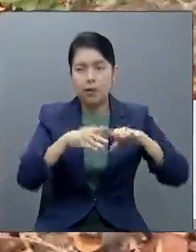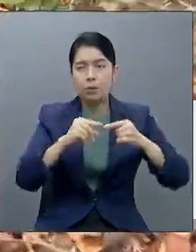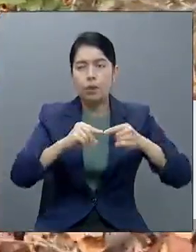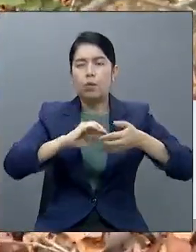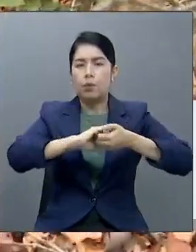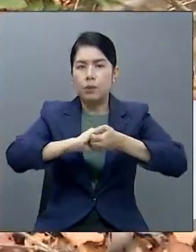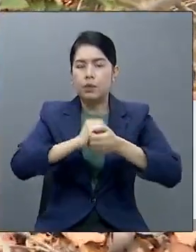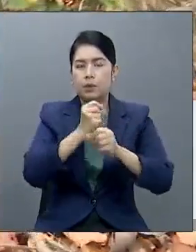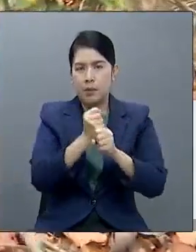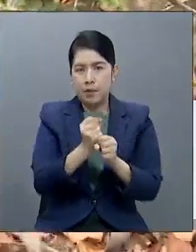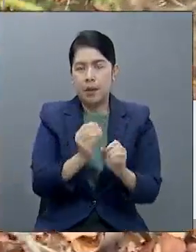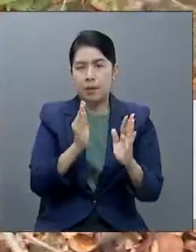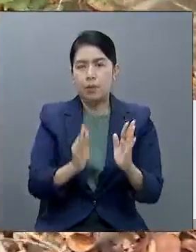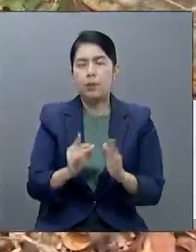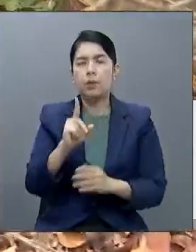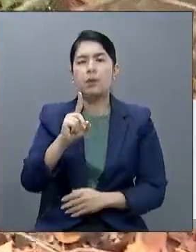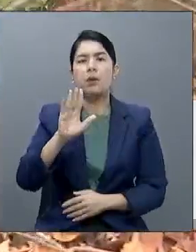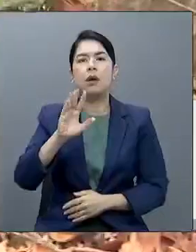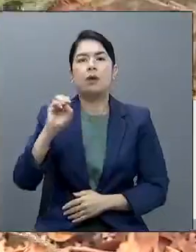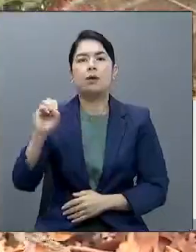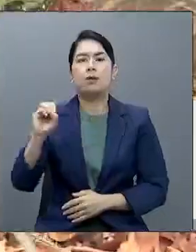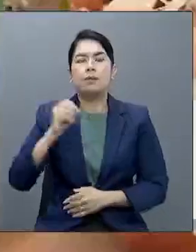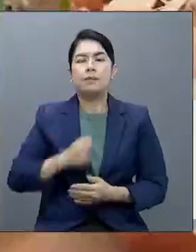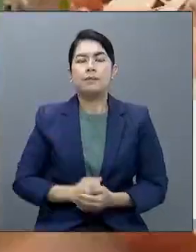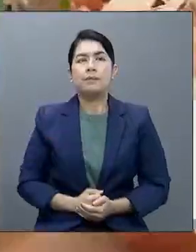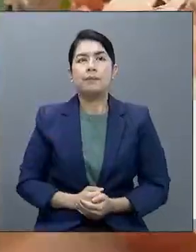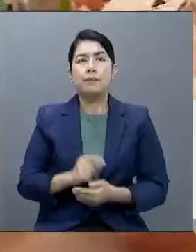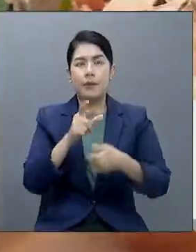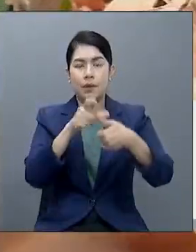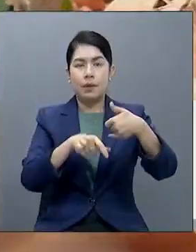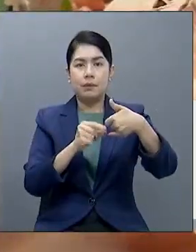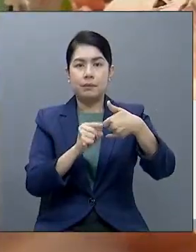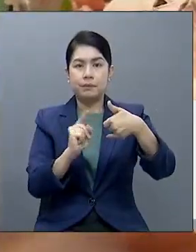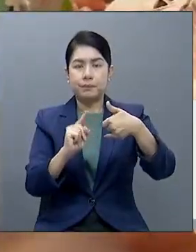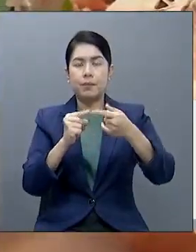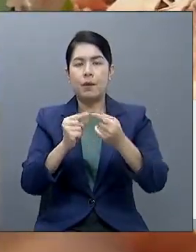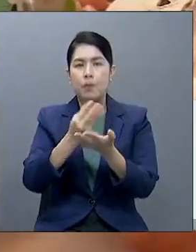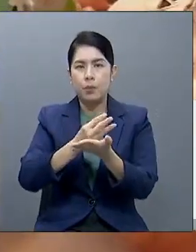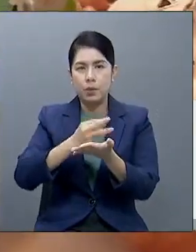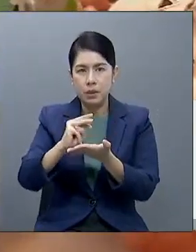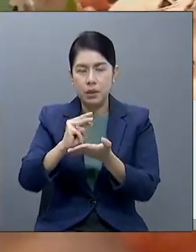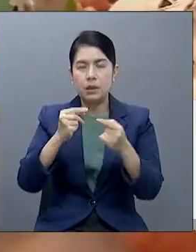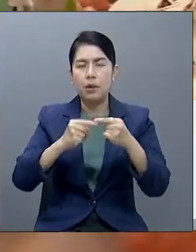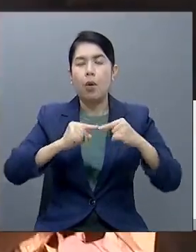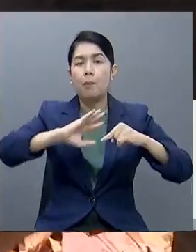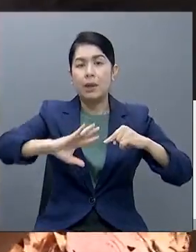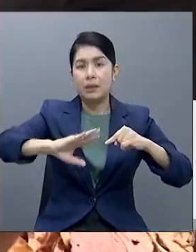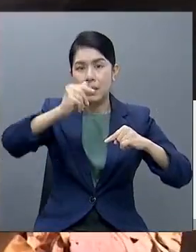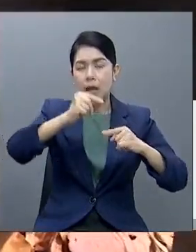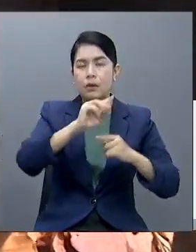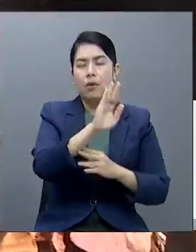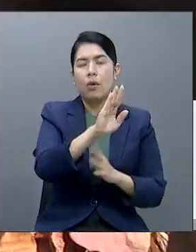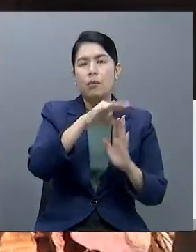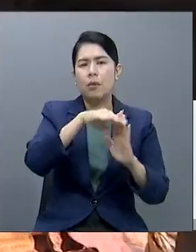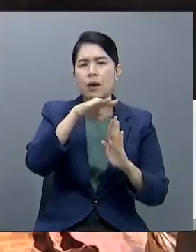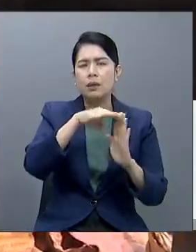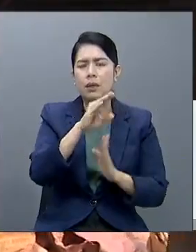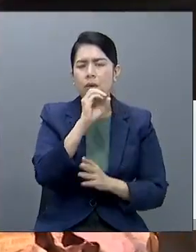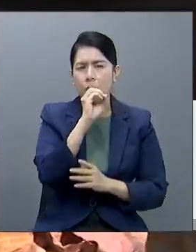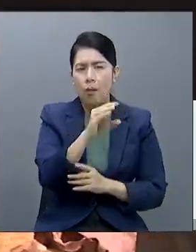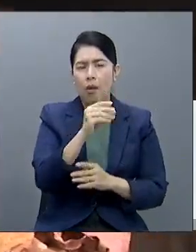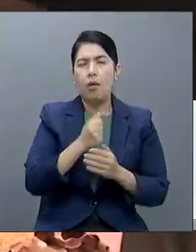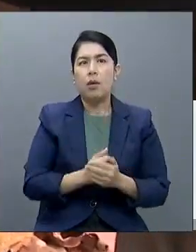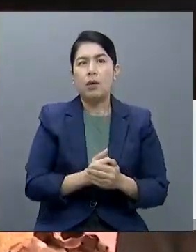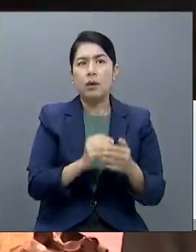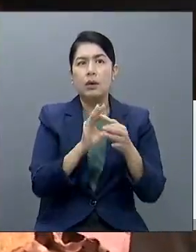นายเข้าดับไฟป่านายเดโชชัยทัพมูลนิธิเพื่อการพัฒนาที่ยั่งยืนภาคเหนือมองว่าการห้